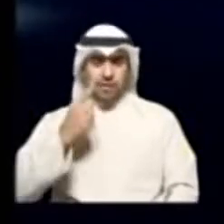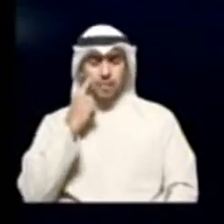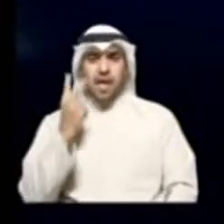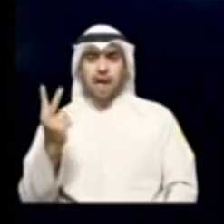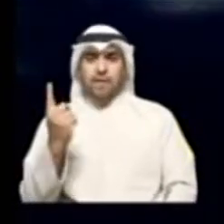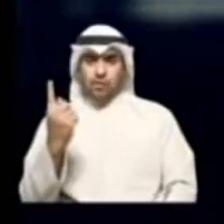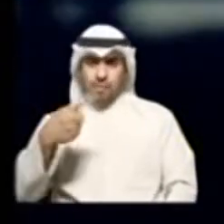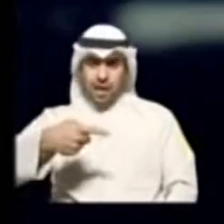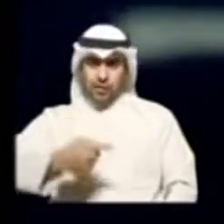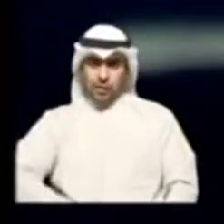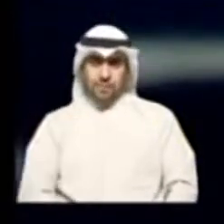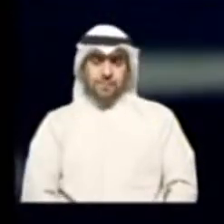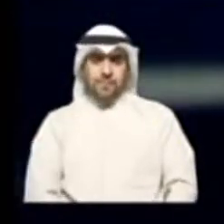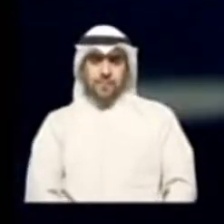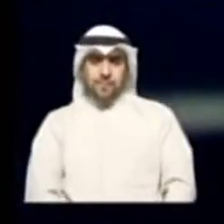2016-2017.